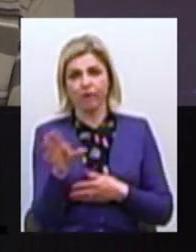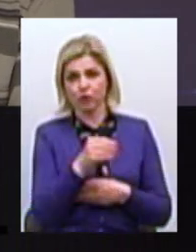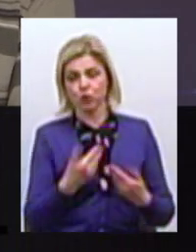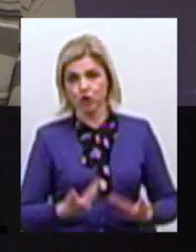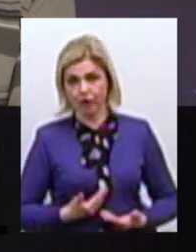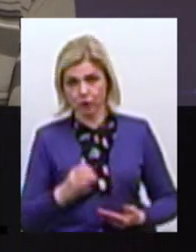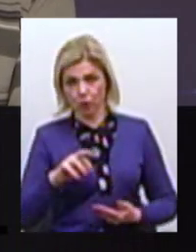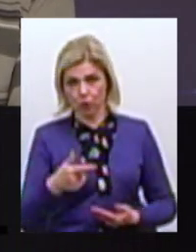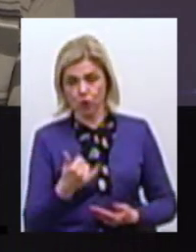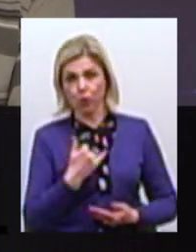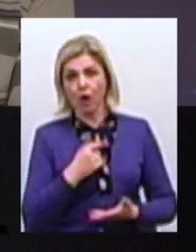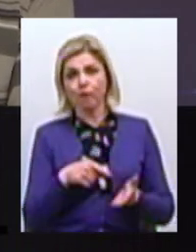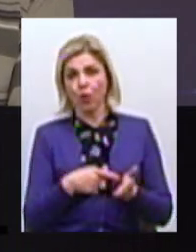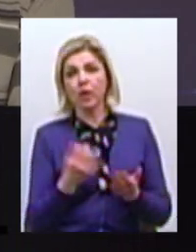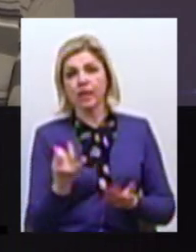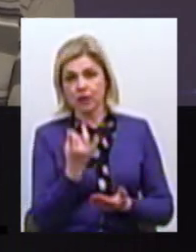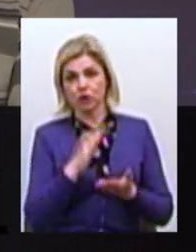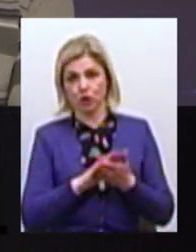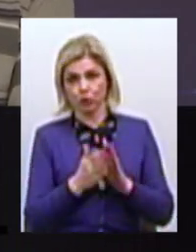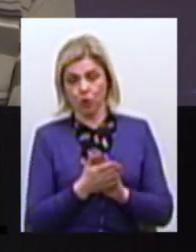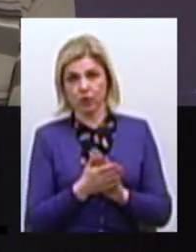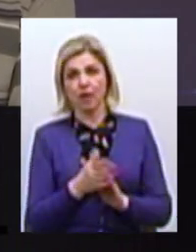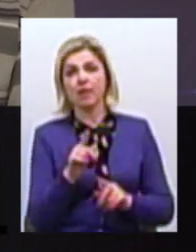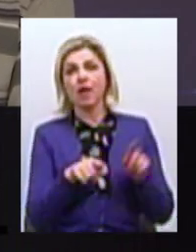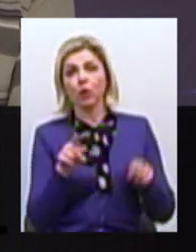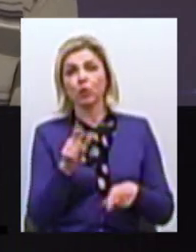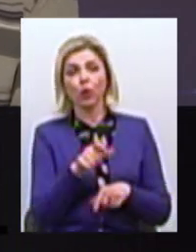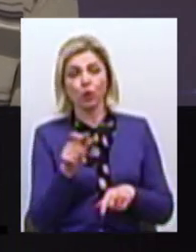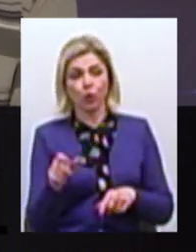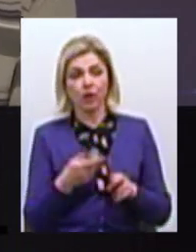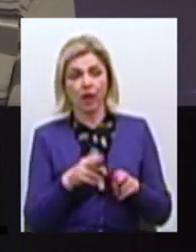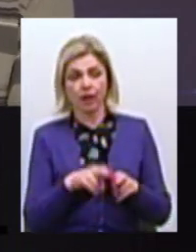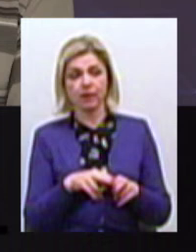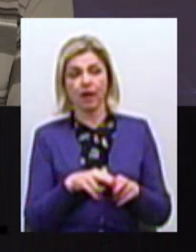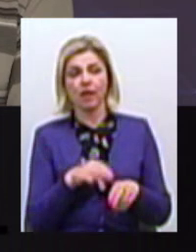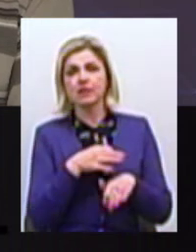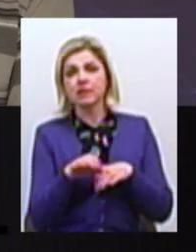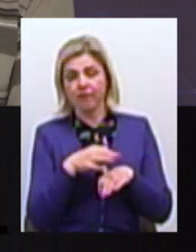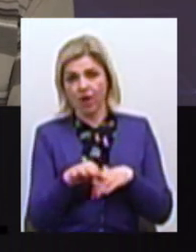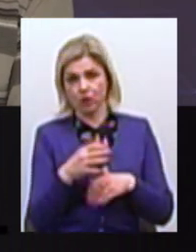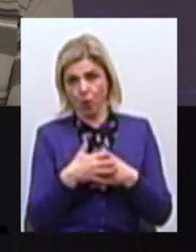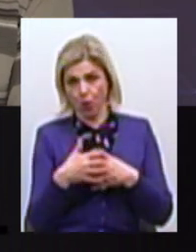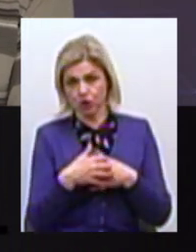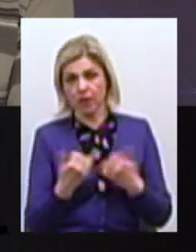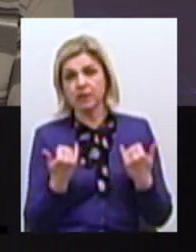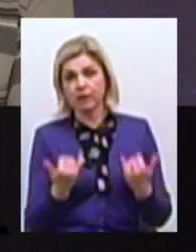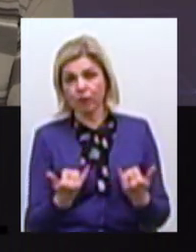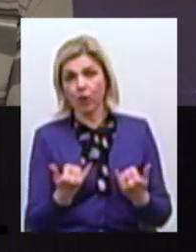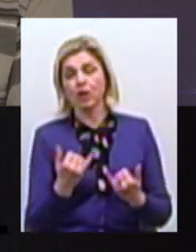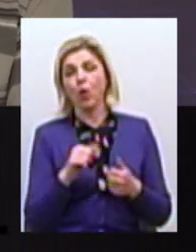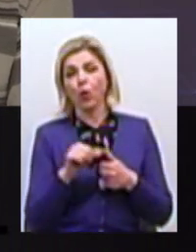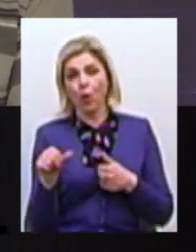У нас в городе интересная ситуация. Фактически некоторые люди называют это геноцидом кошек, например. То есть фактически на сегодняшний день у нас